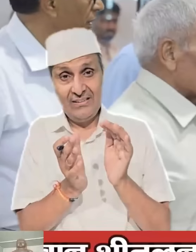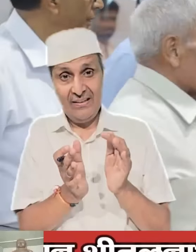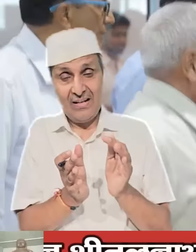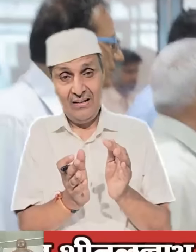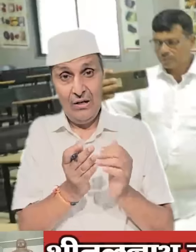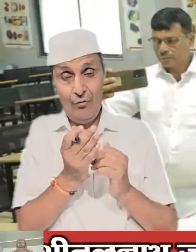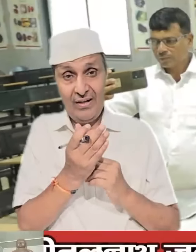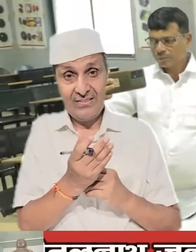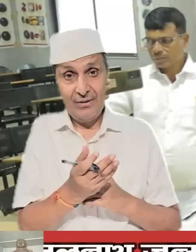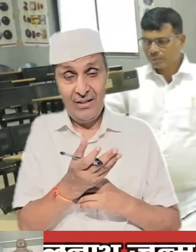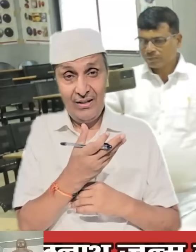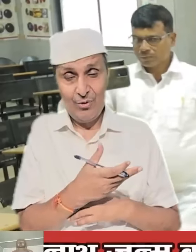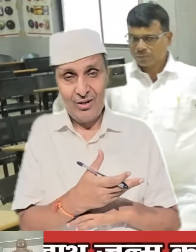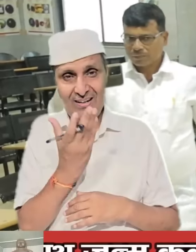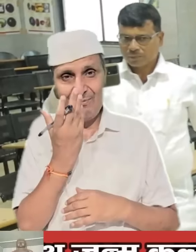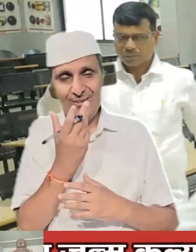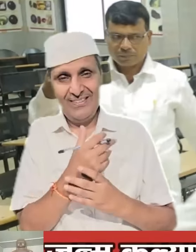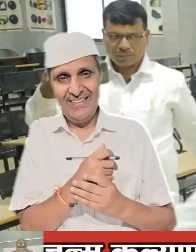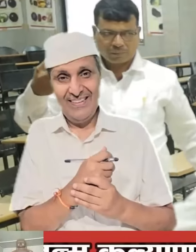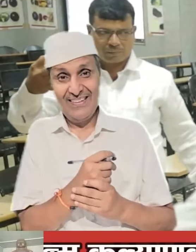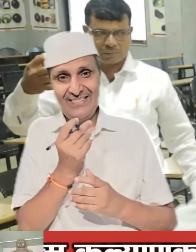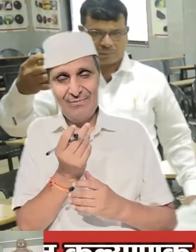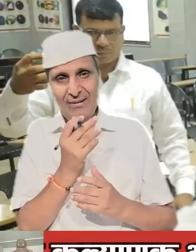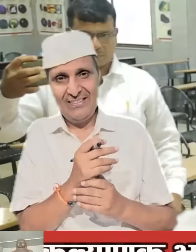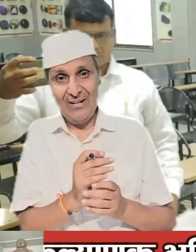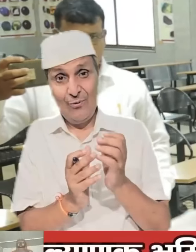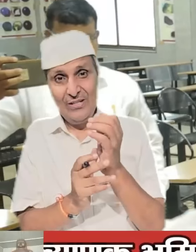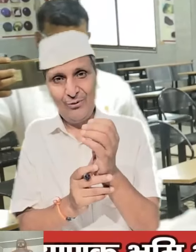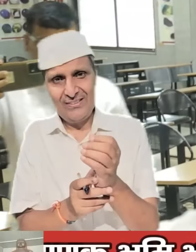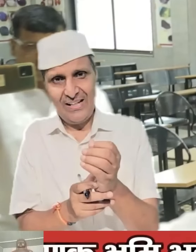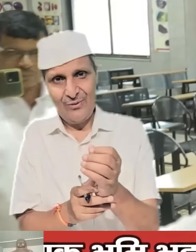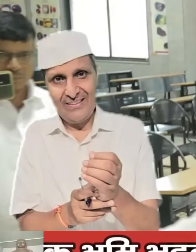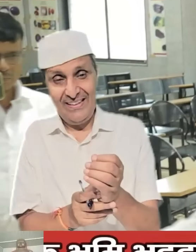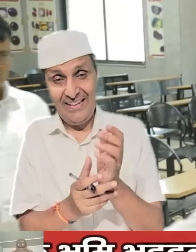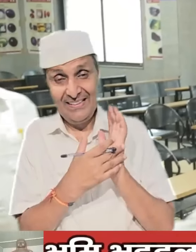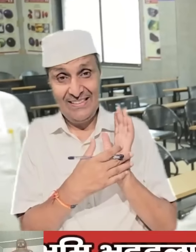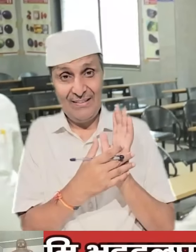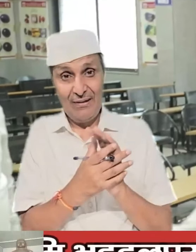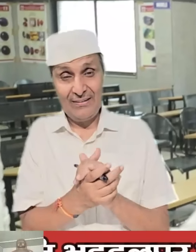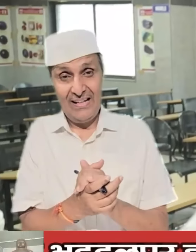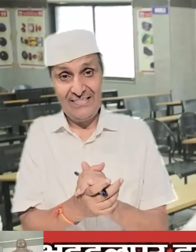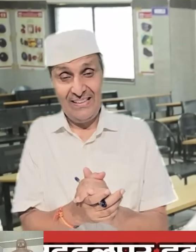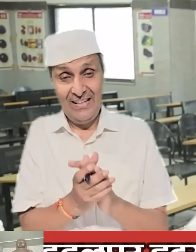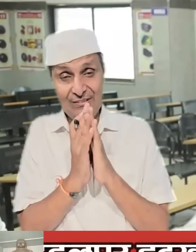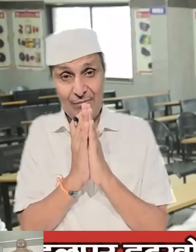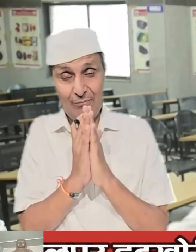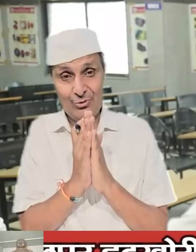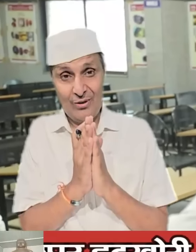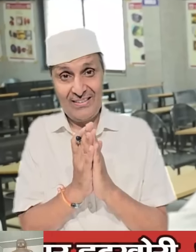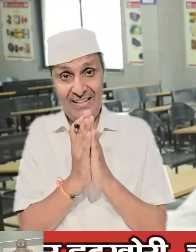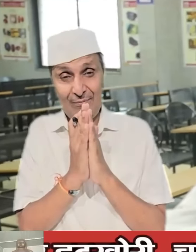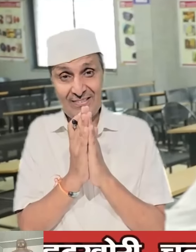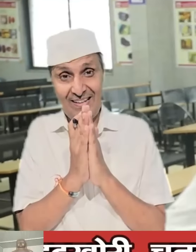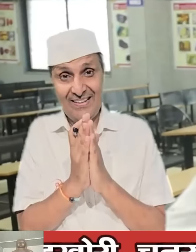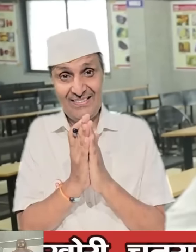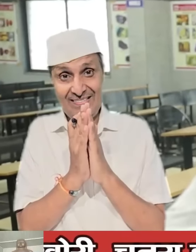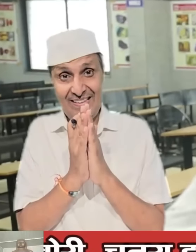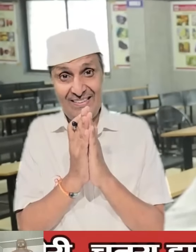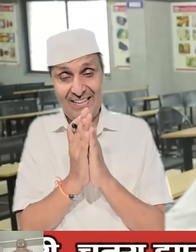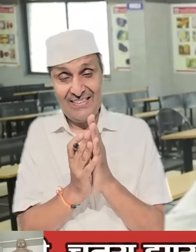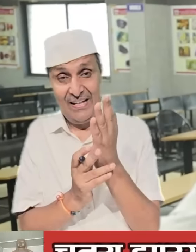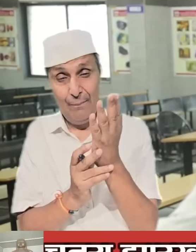लेकिन शिक्षा के कारण वह सब नमोकार बोलते हैं। गजब की बात है ना कोई संस्कार तो आता ही है, जैसे ही आते हैं आचार्य जी सब नमोस्तु करते हैं, नमस्कार